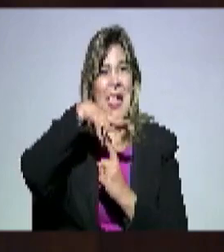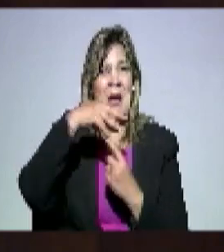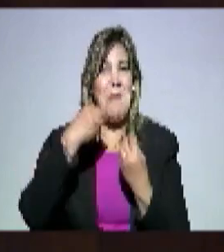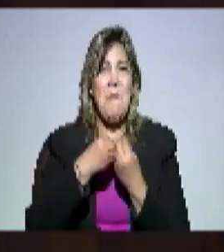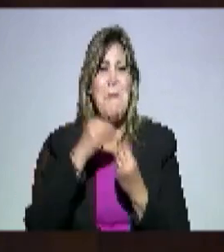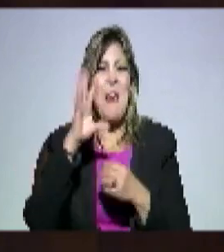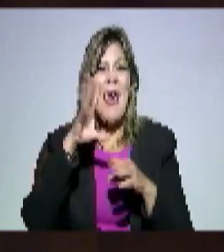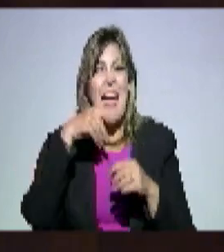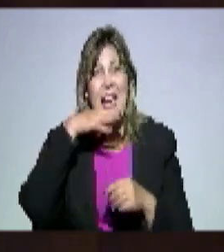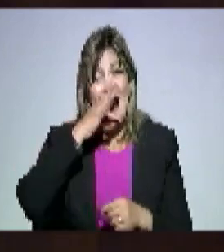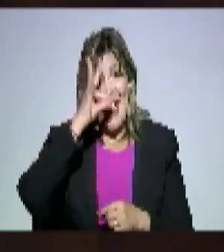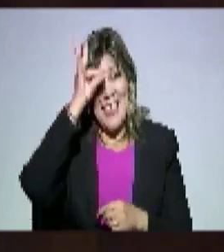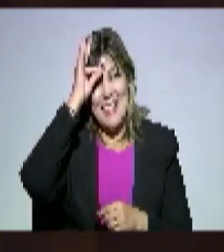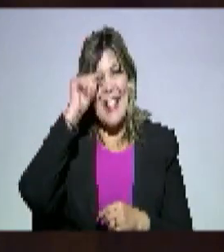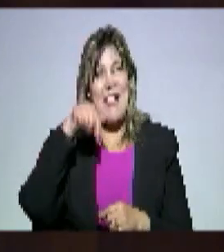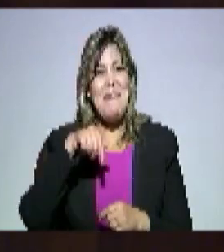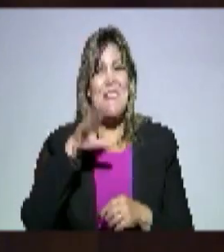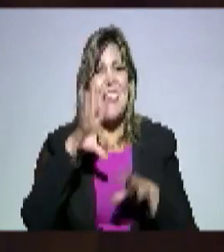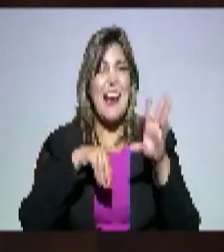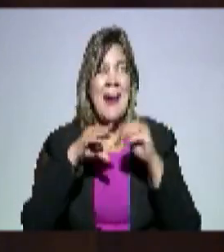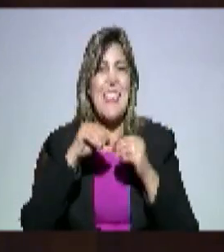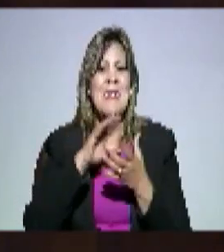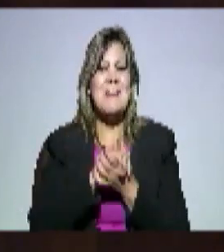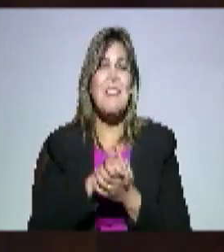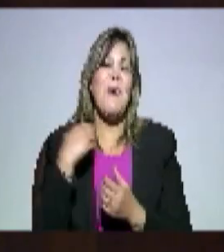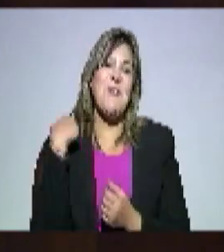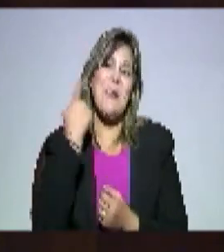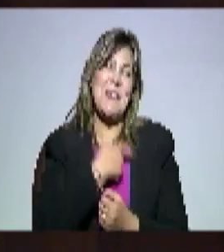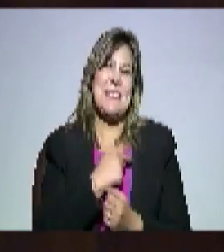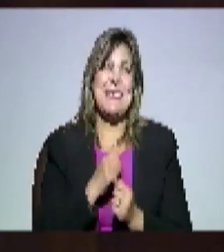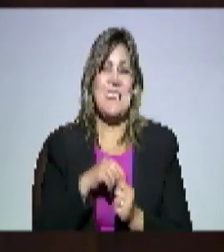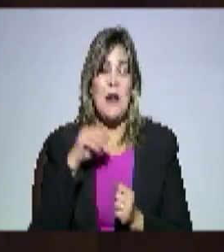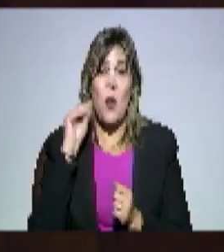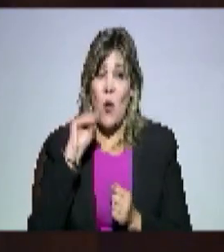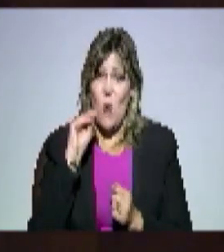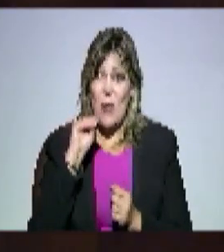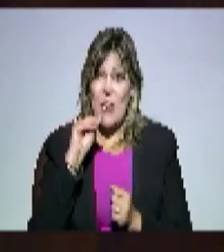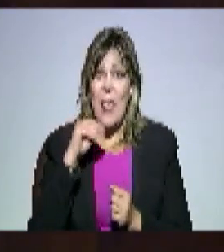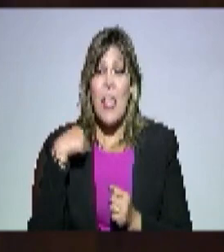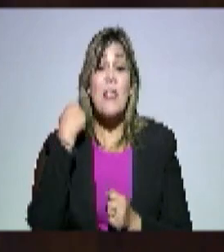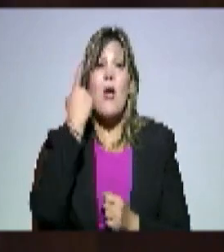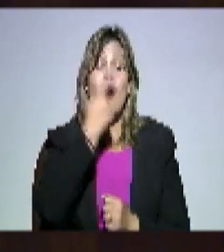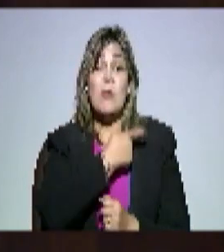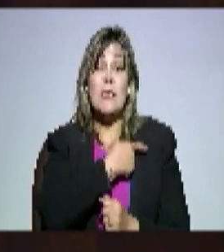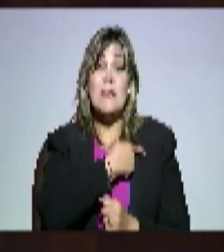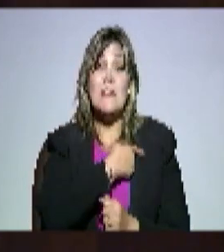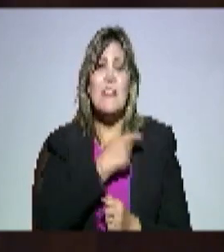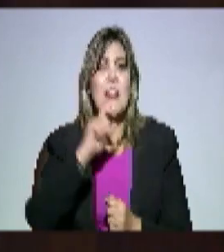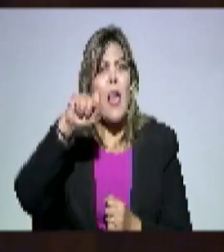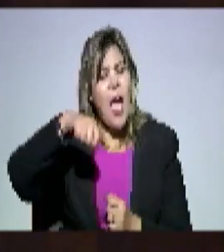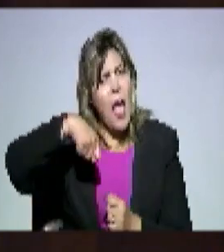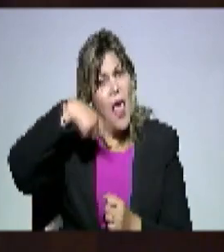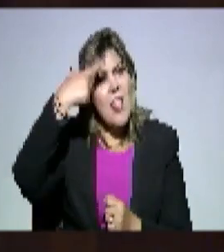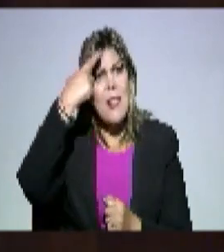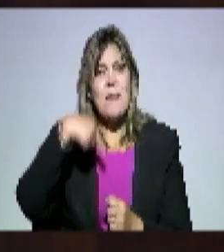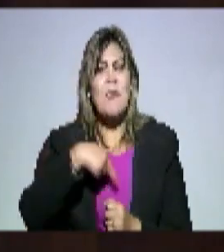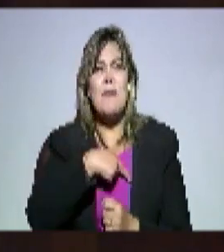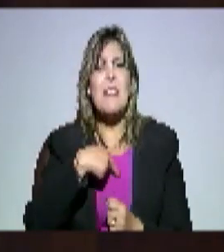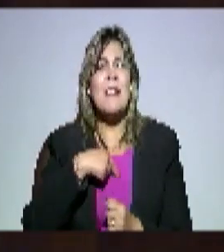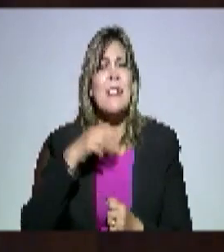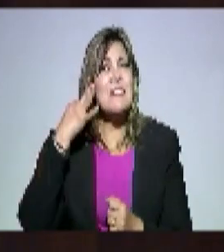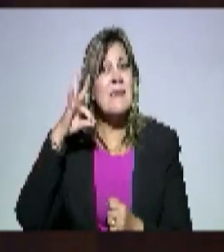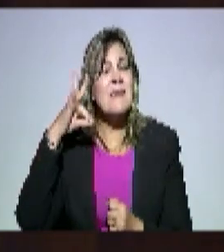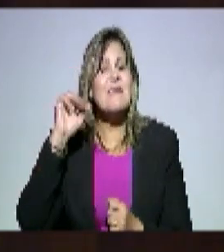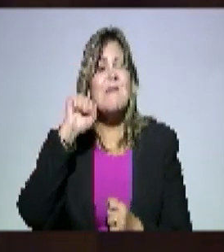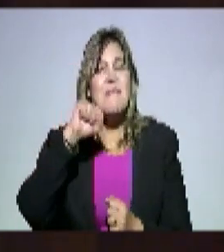وحكايات النهارده عن صداقه القديسين قلنا ان القديسين غاليين في كنييسه كنز